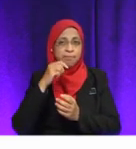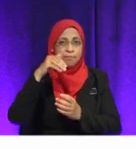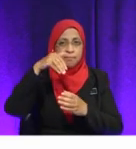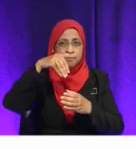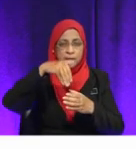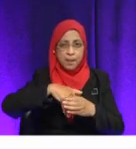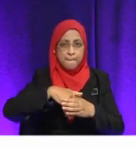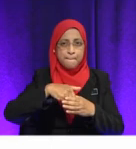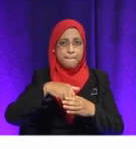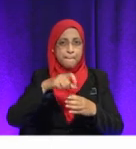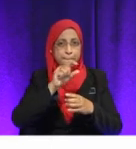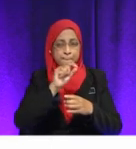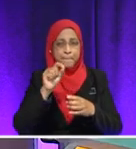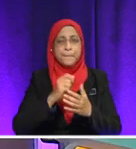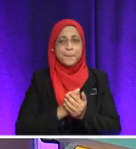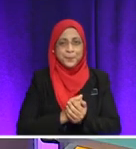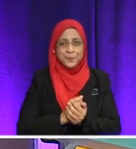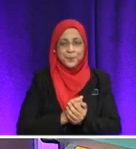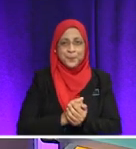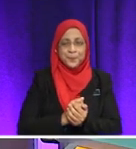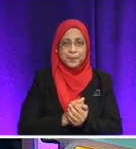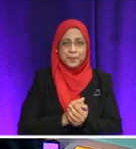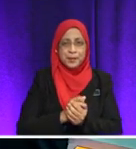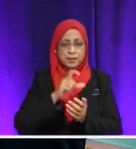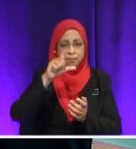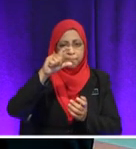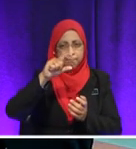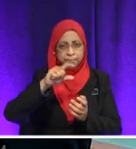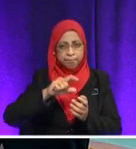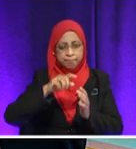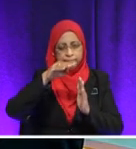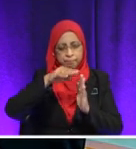ini dia kedalaman ukuran nih oke